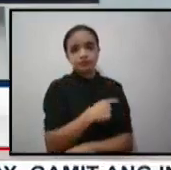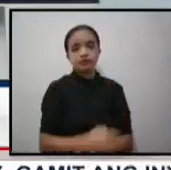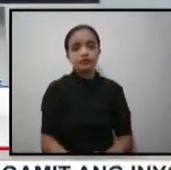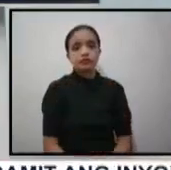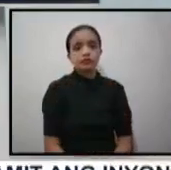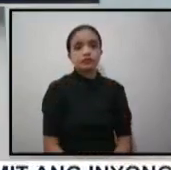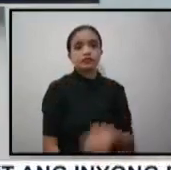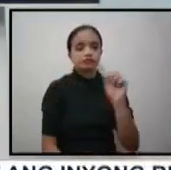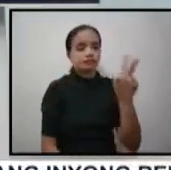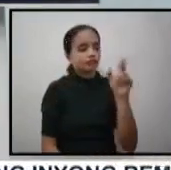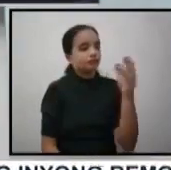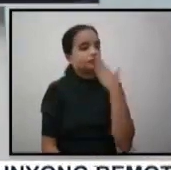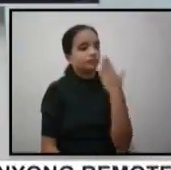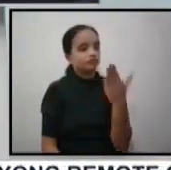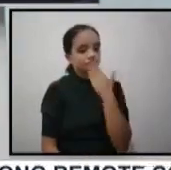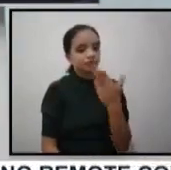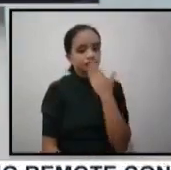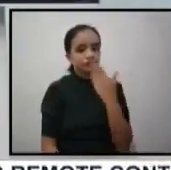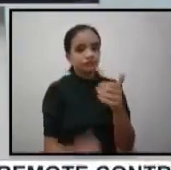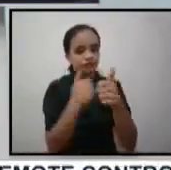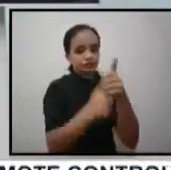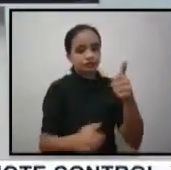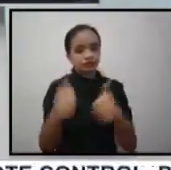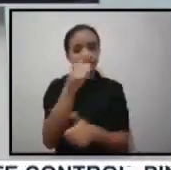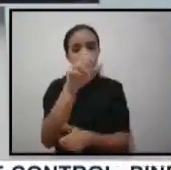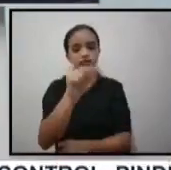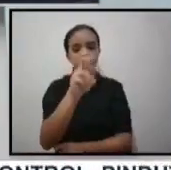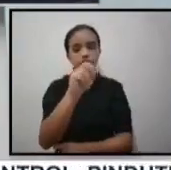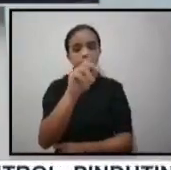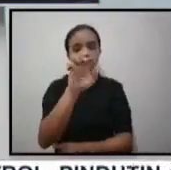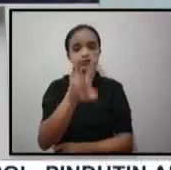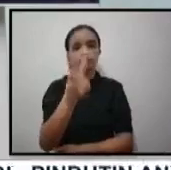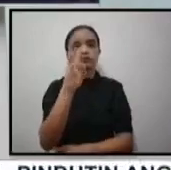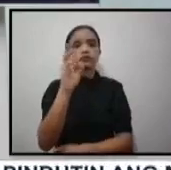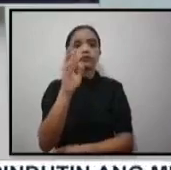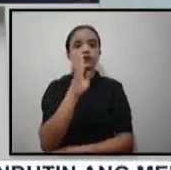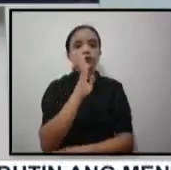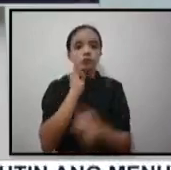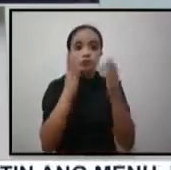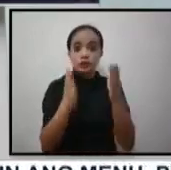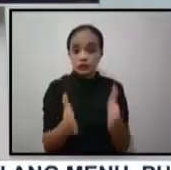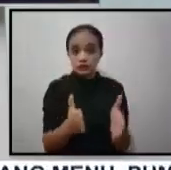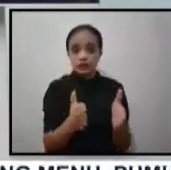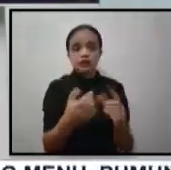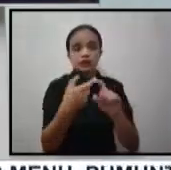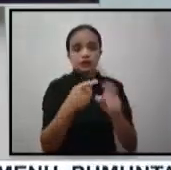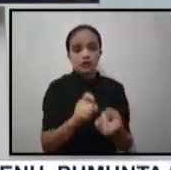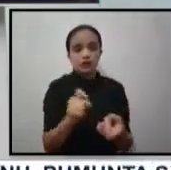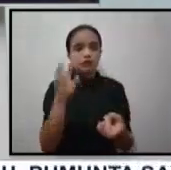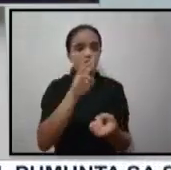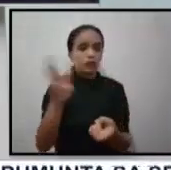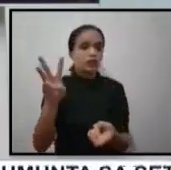salamat, Major Andrew M. Linaw, spokesperson ng Western Mindanao Command ng AFP. Maraming salamat po sa lahat ng impormasyon. Thank you, sir.